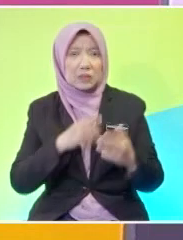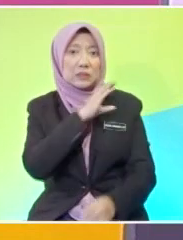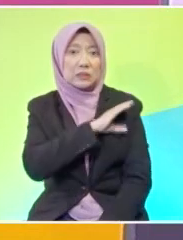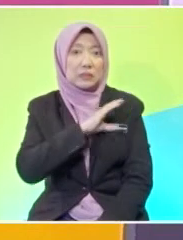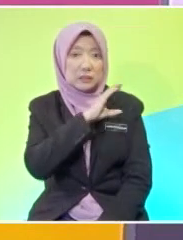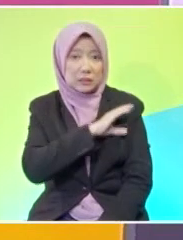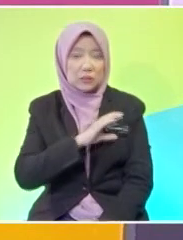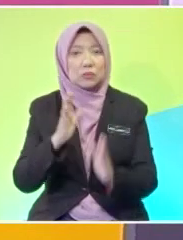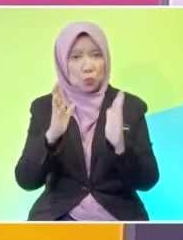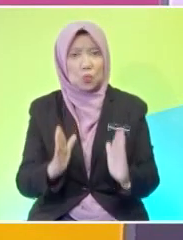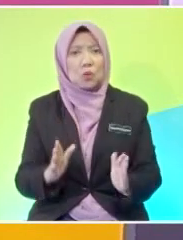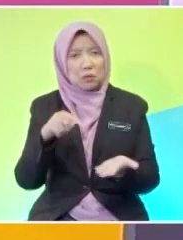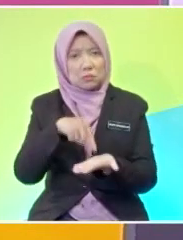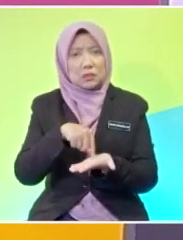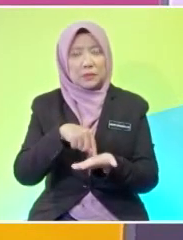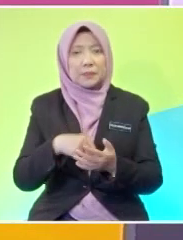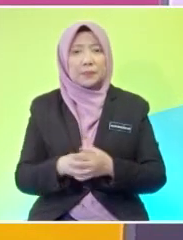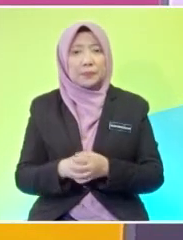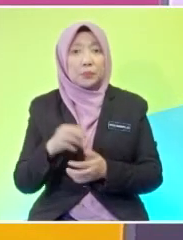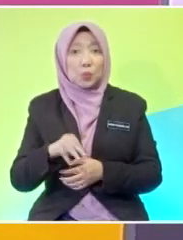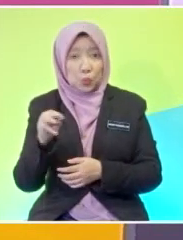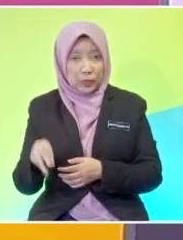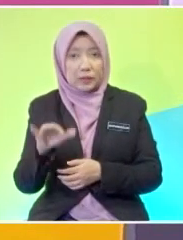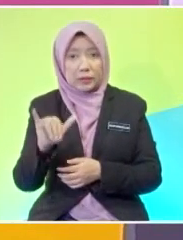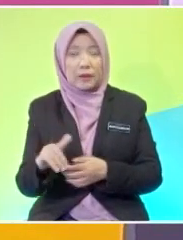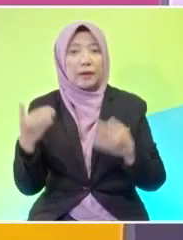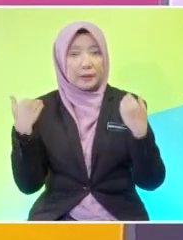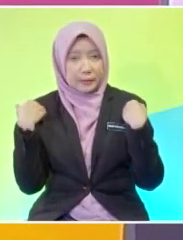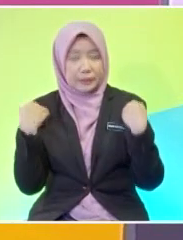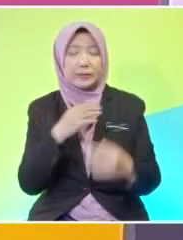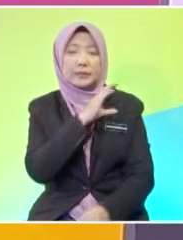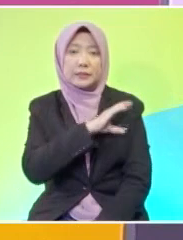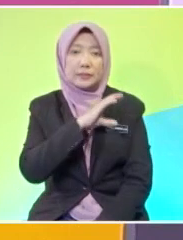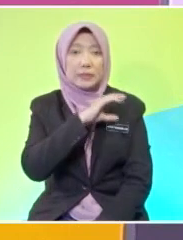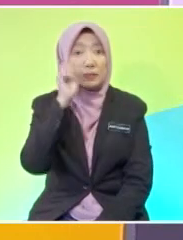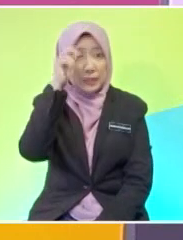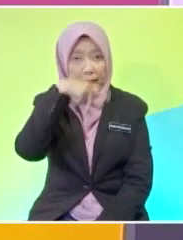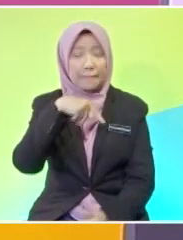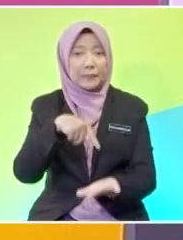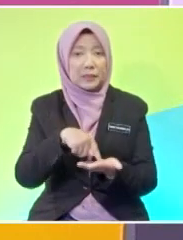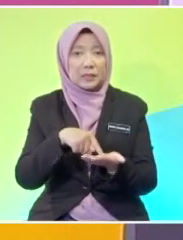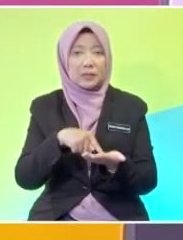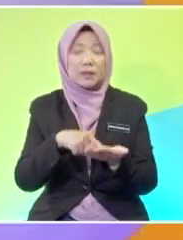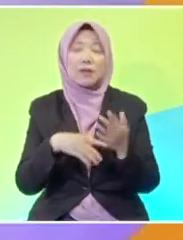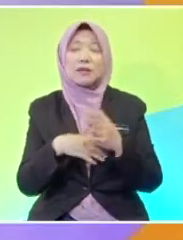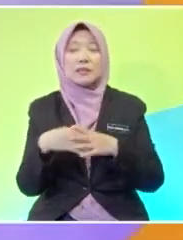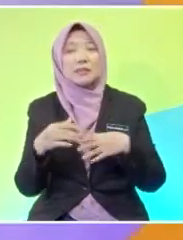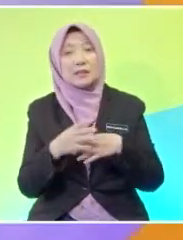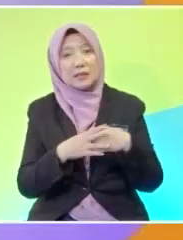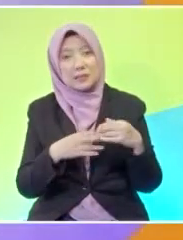kostra ini mereka mencari makna kehidupan macam Tadi mereka sangat selisih